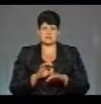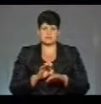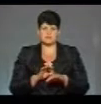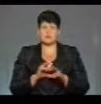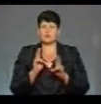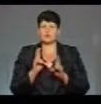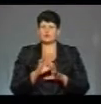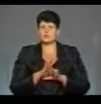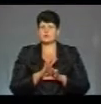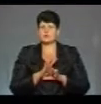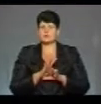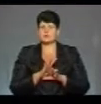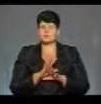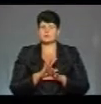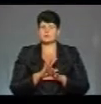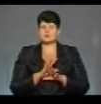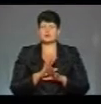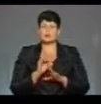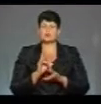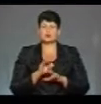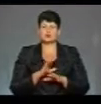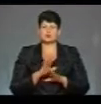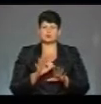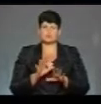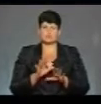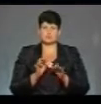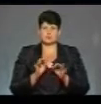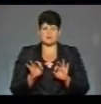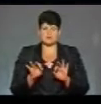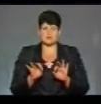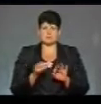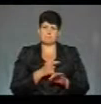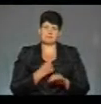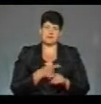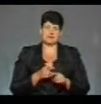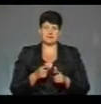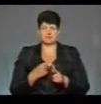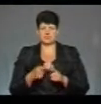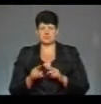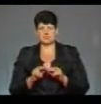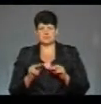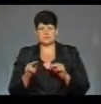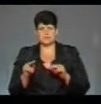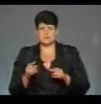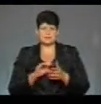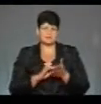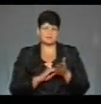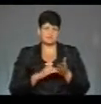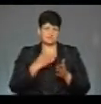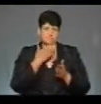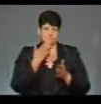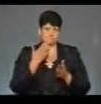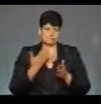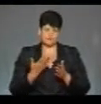не пускати в школах в школу, чи медики, чи вчителі, там не написано,